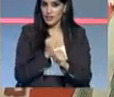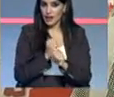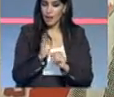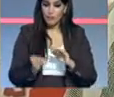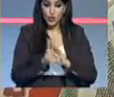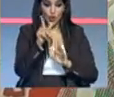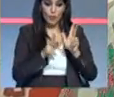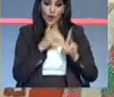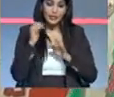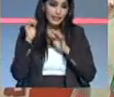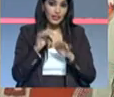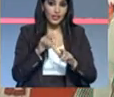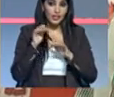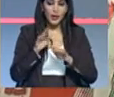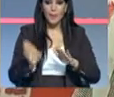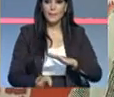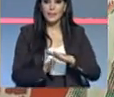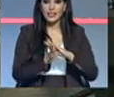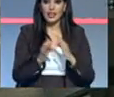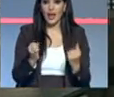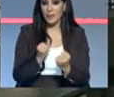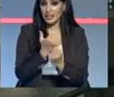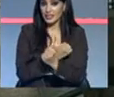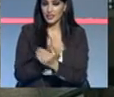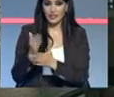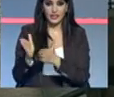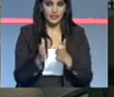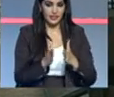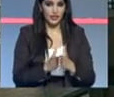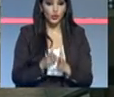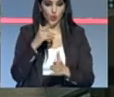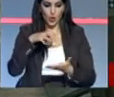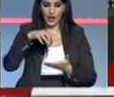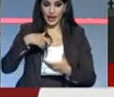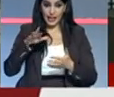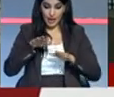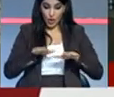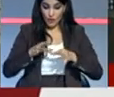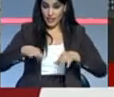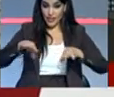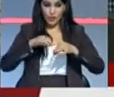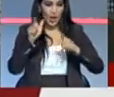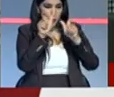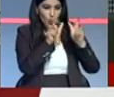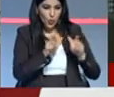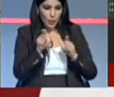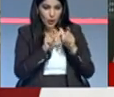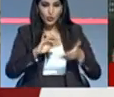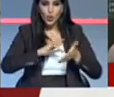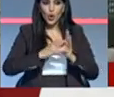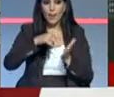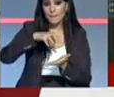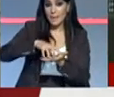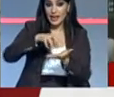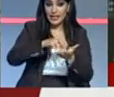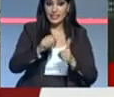بداوا المواطنين يدخلوا، دونك بدينا عملية التلقيح. هو مراقبة كل مراكز التلقيح في الجهة،